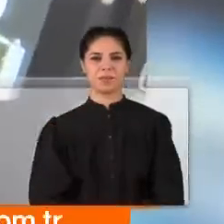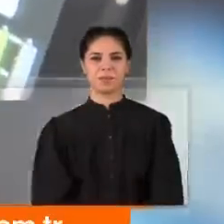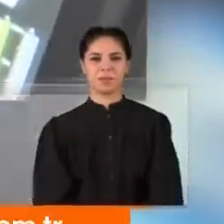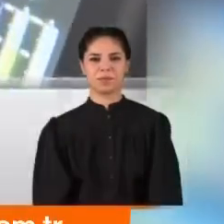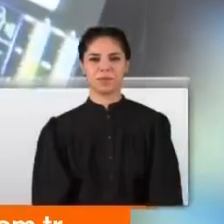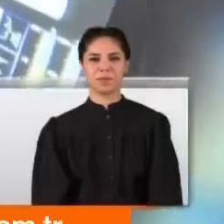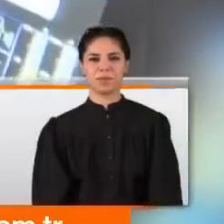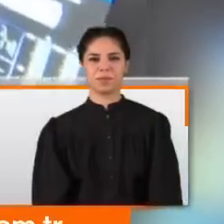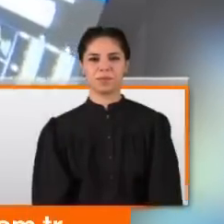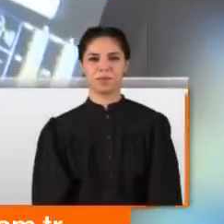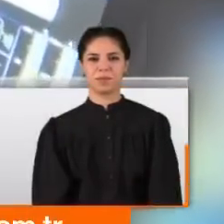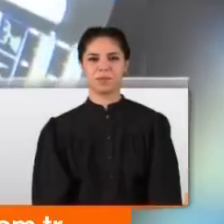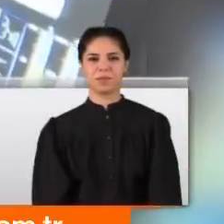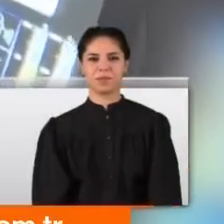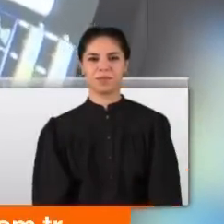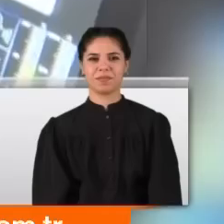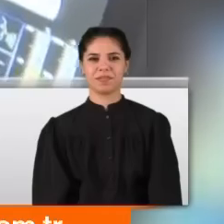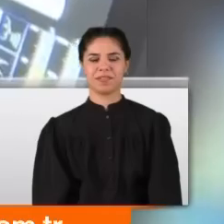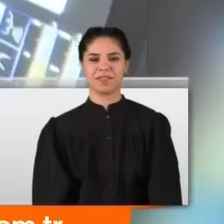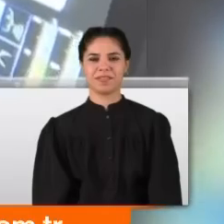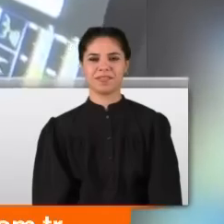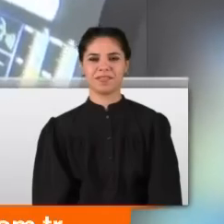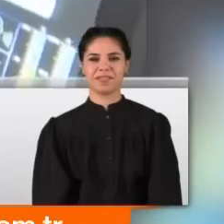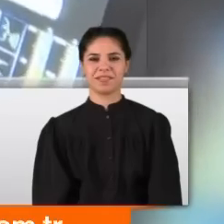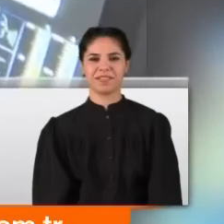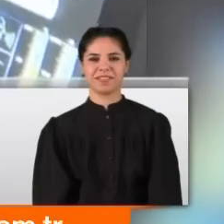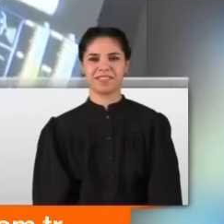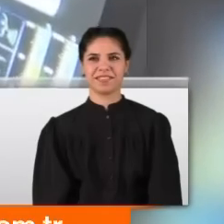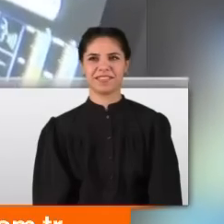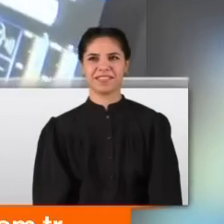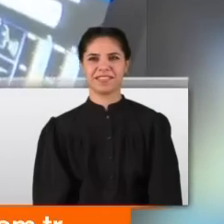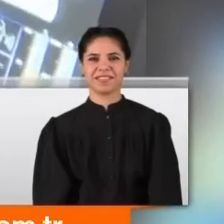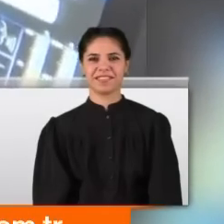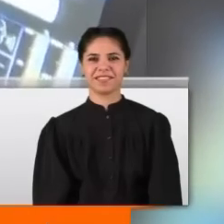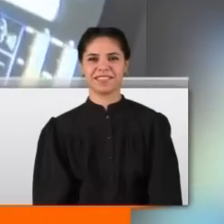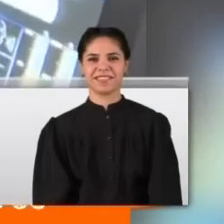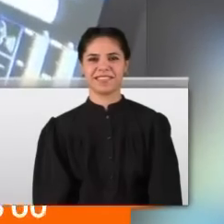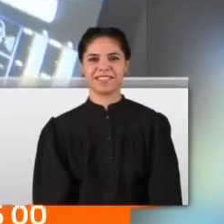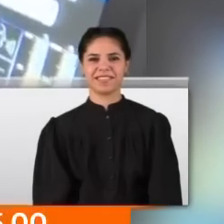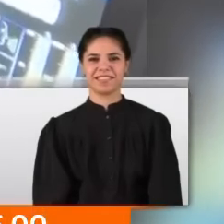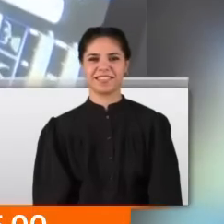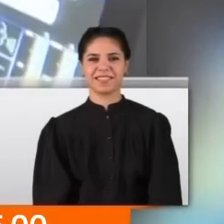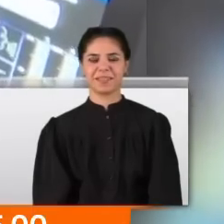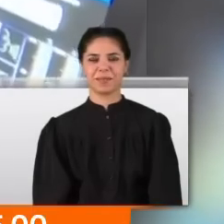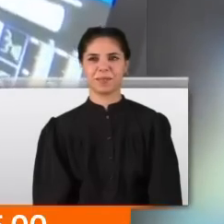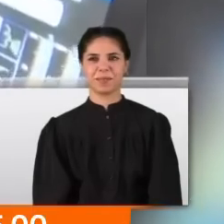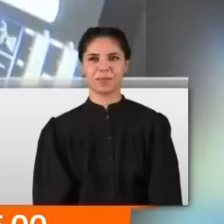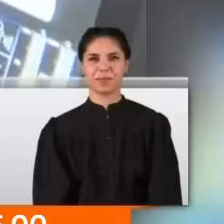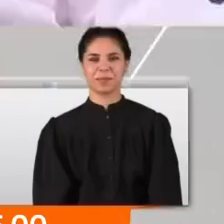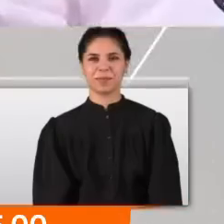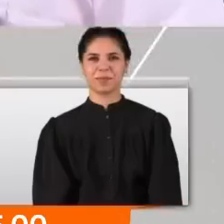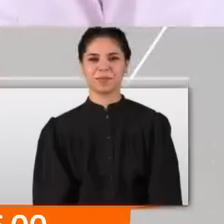Beraber yürüdük biz bu yollarda. Beraber ıslandık yan yan